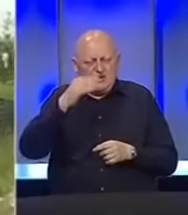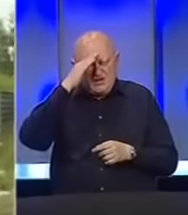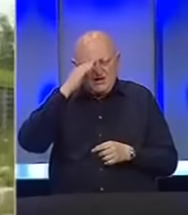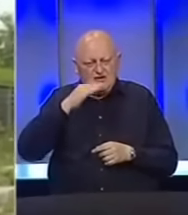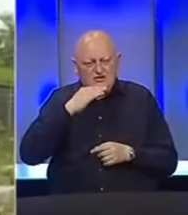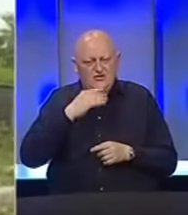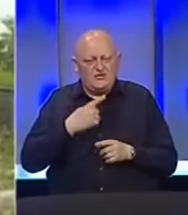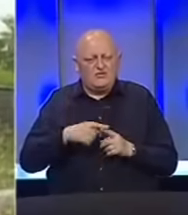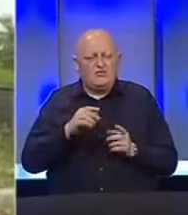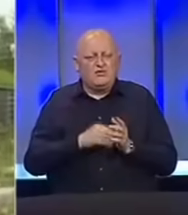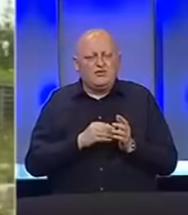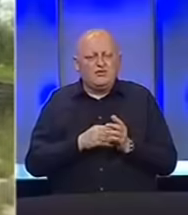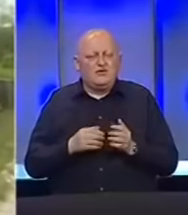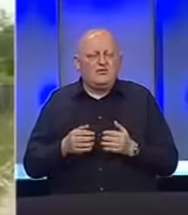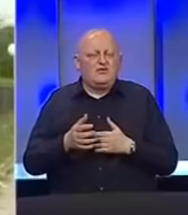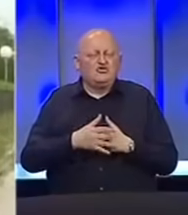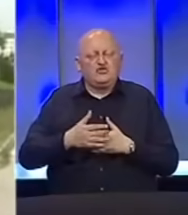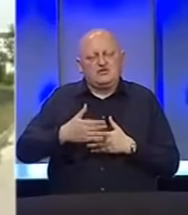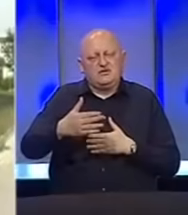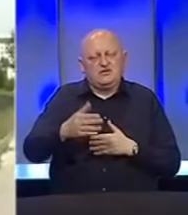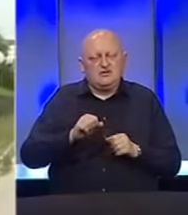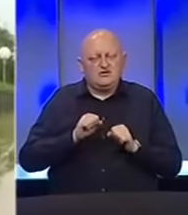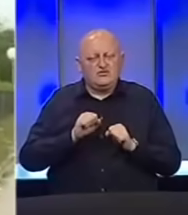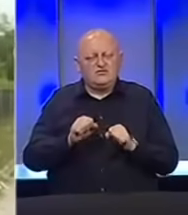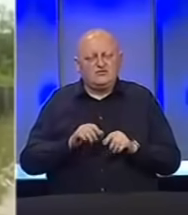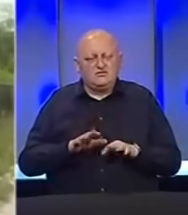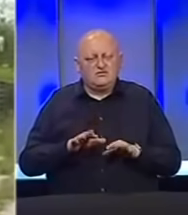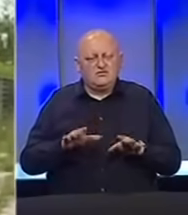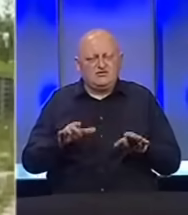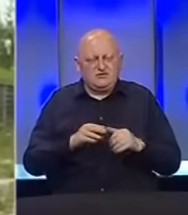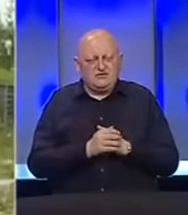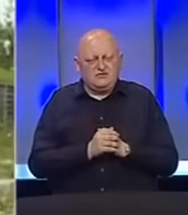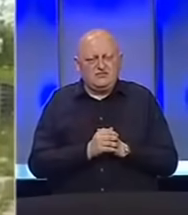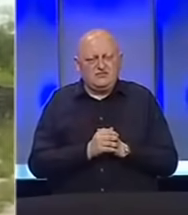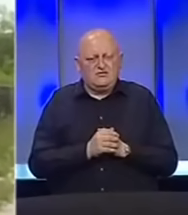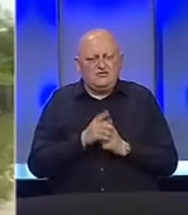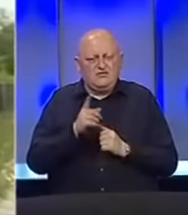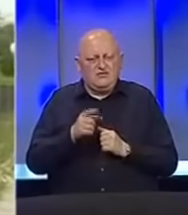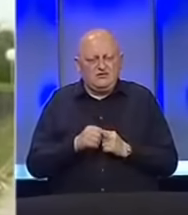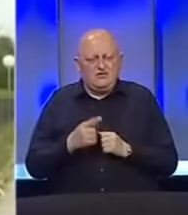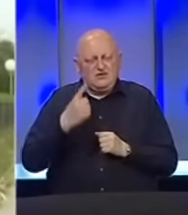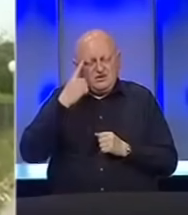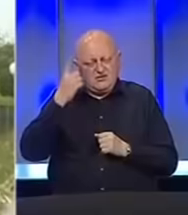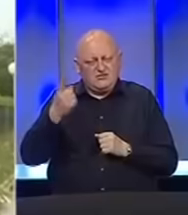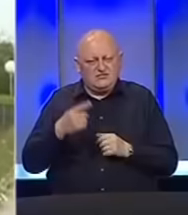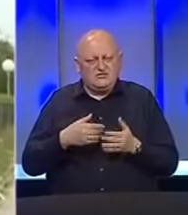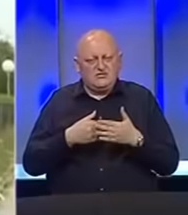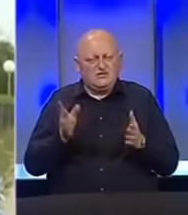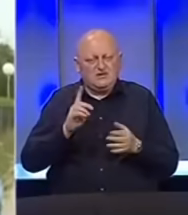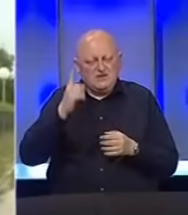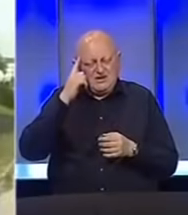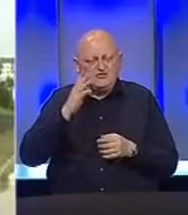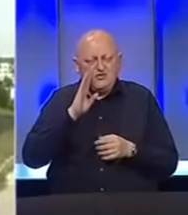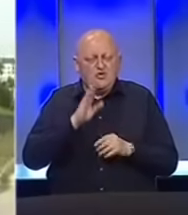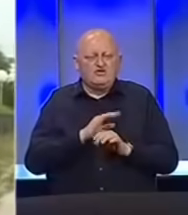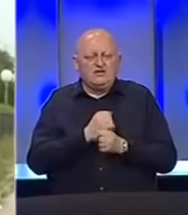Italija zbog potrebe socijalne distance i suzbijanja pandemije koronavirusa. O ovoj ideji zvanično se ne razmišlja u